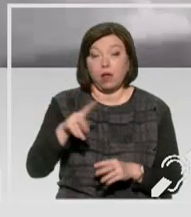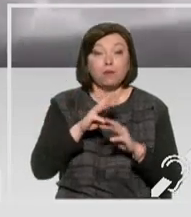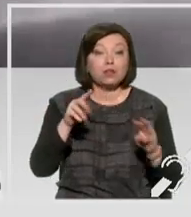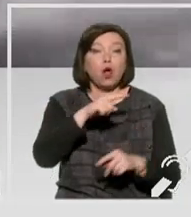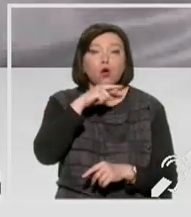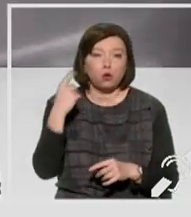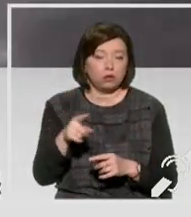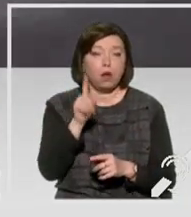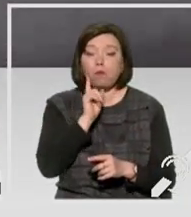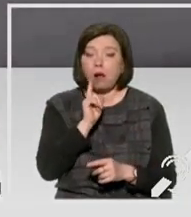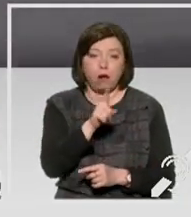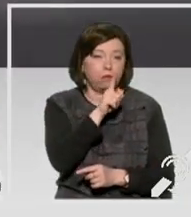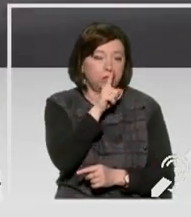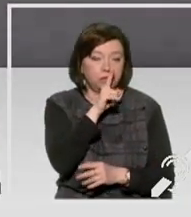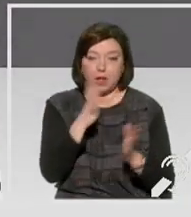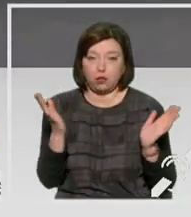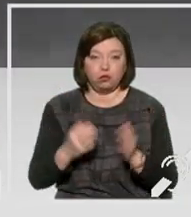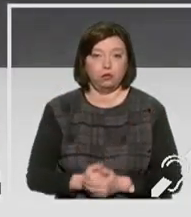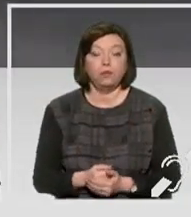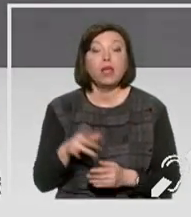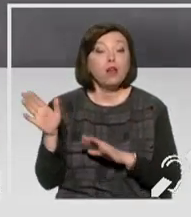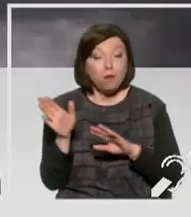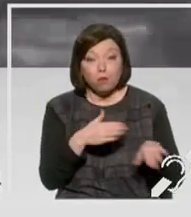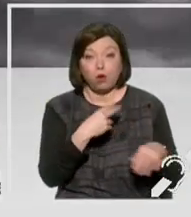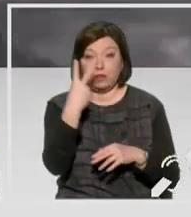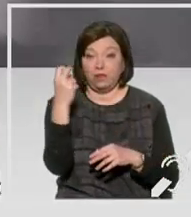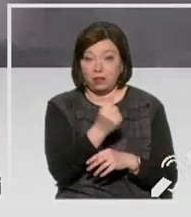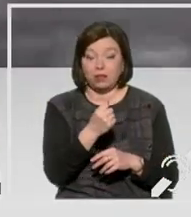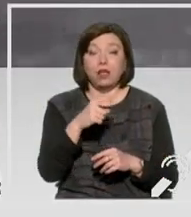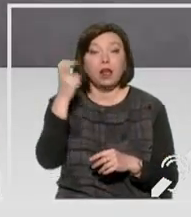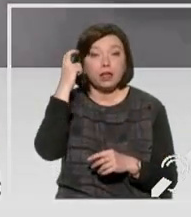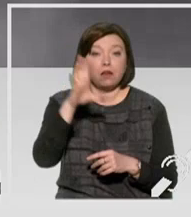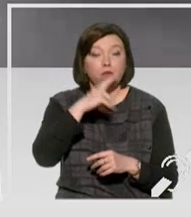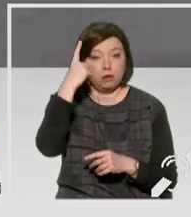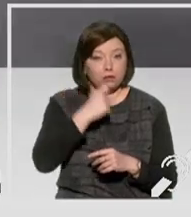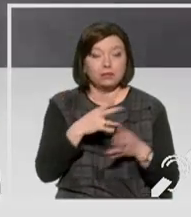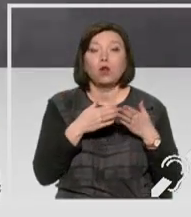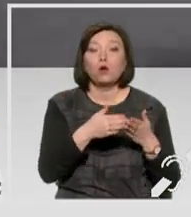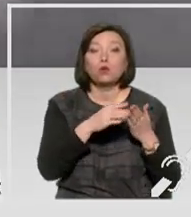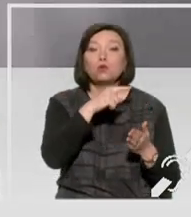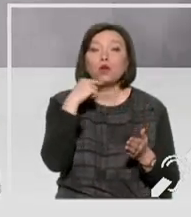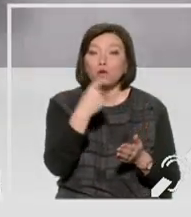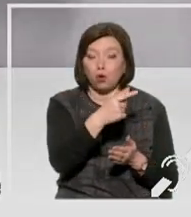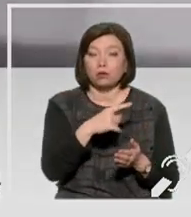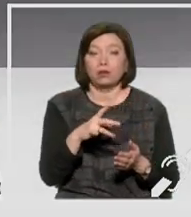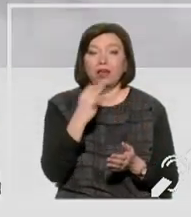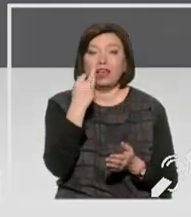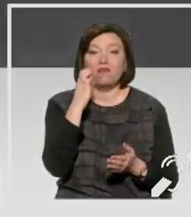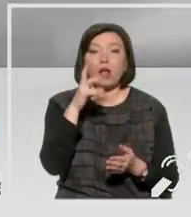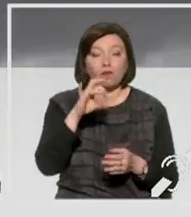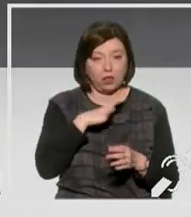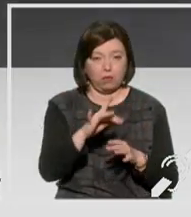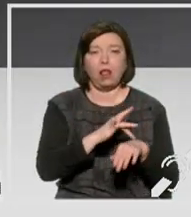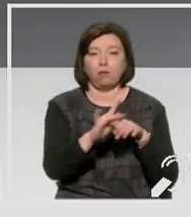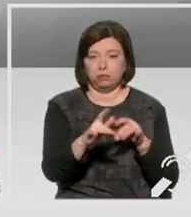al apărării nu a comentat informațiile despre atac. În urmă cu 2 săptămâni, Kievul anunțase că nava militară a flotei ruse din Marea Neagră Ivanoveț a